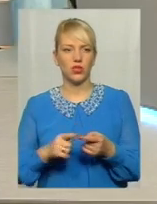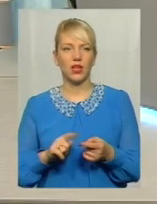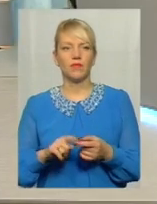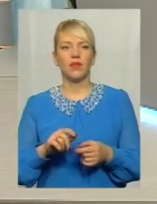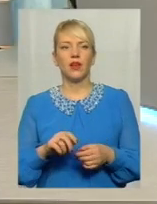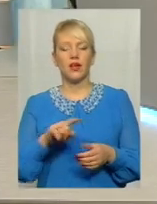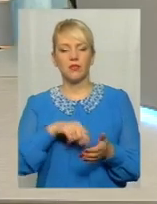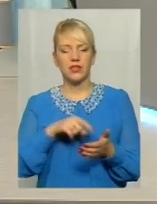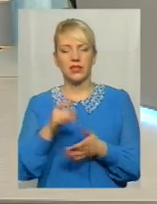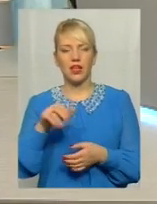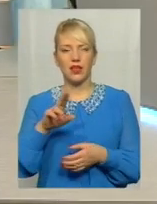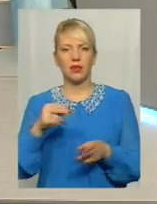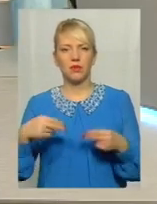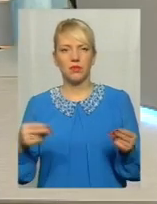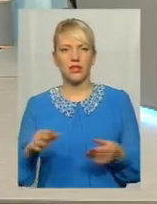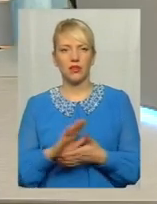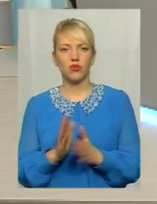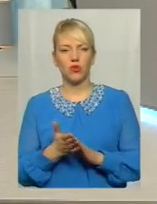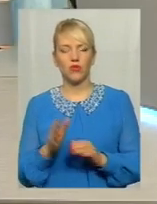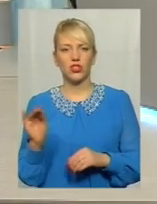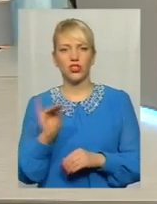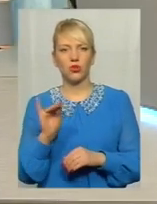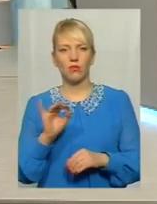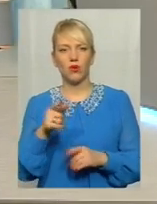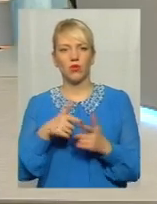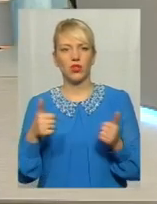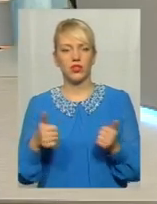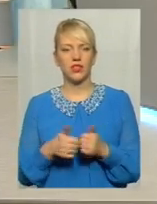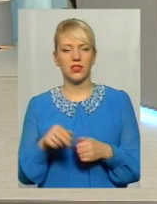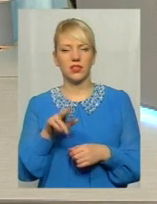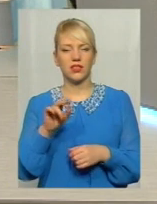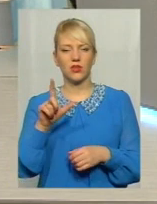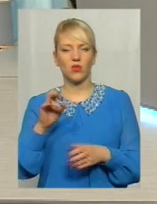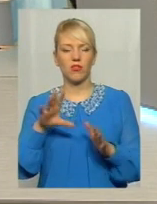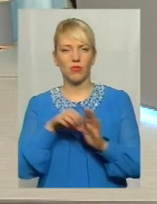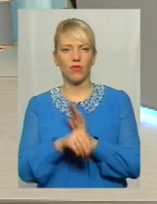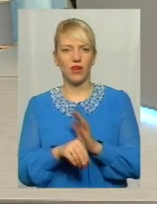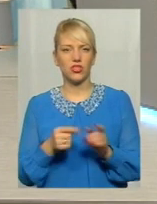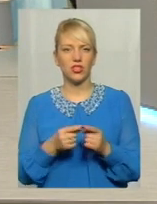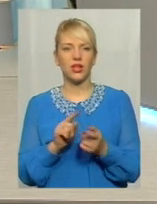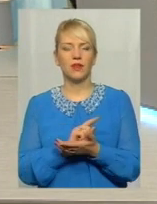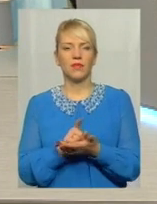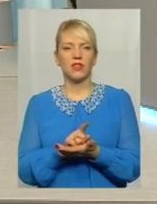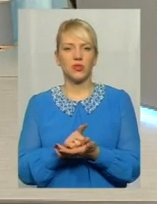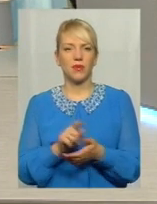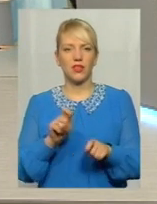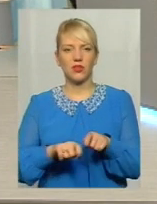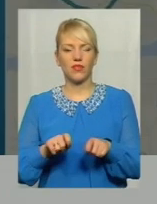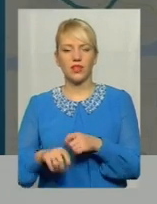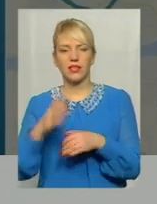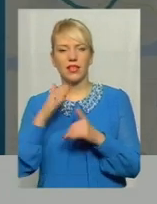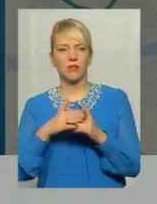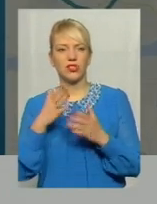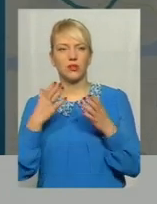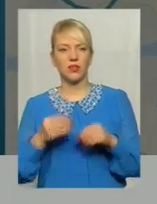підписала договір з Житомирською організацією «Дозор» на впровадження GPS-навігації. Найближчими днями, можливо,